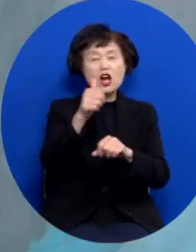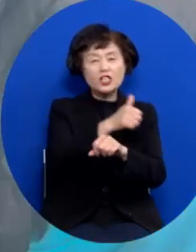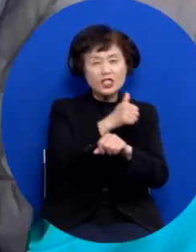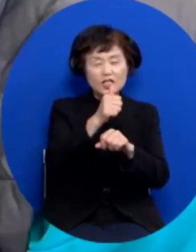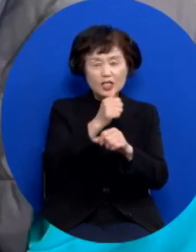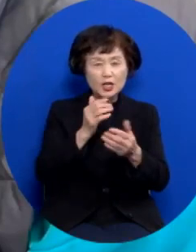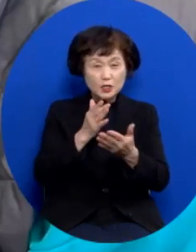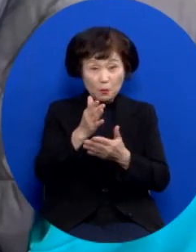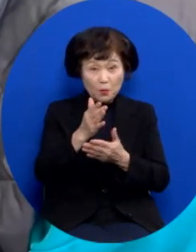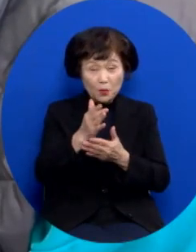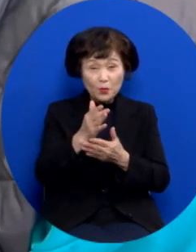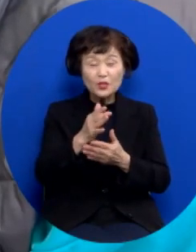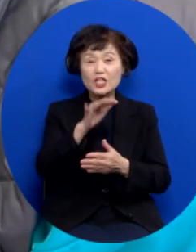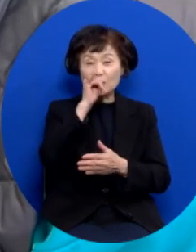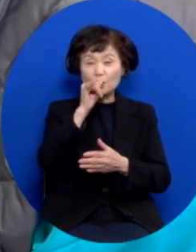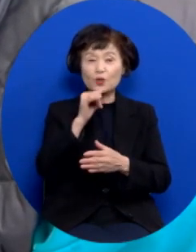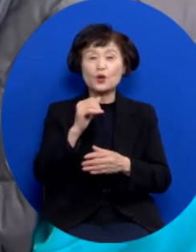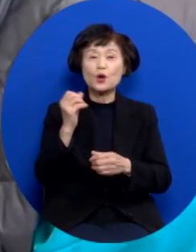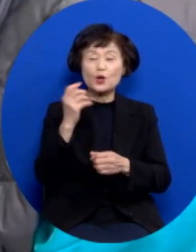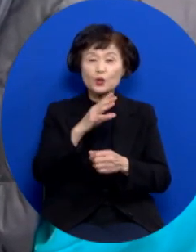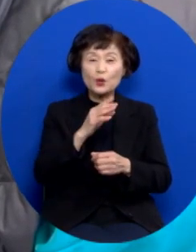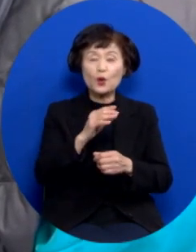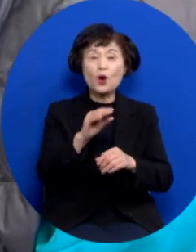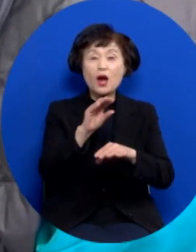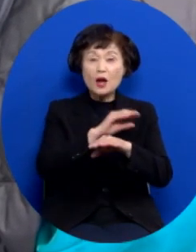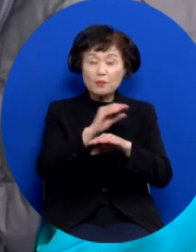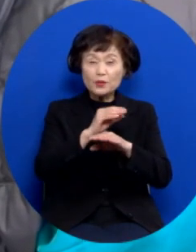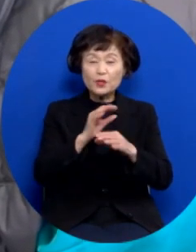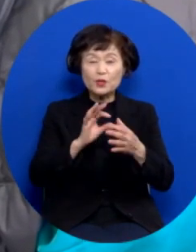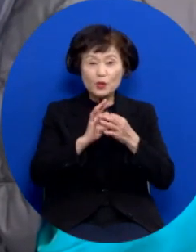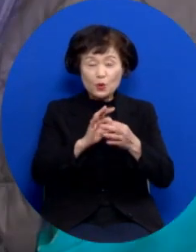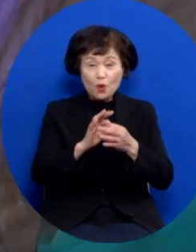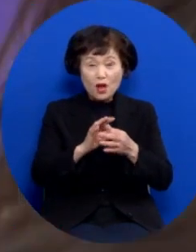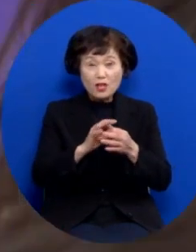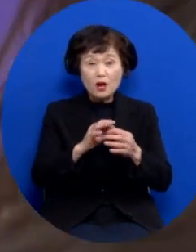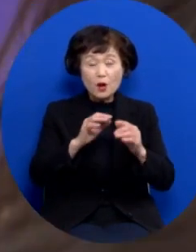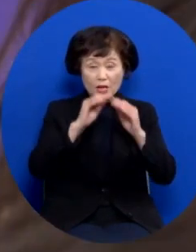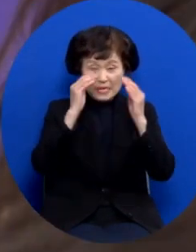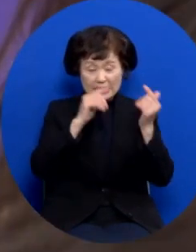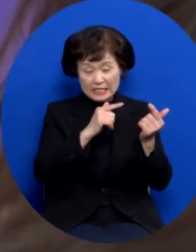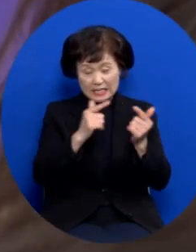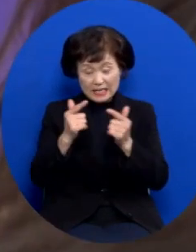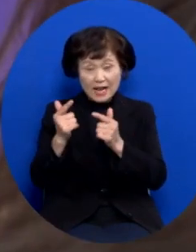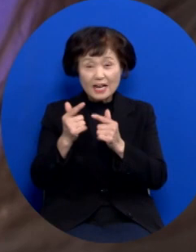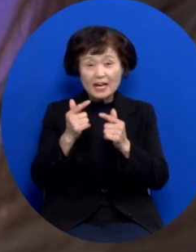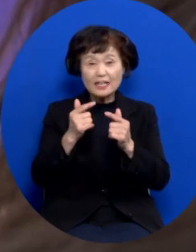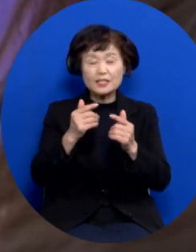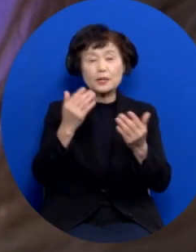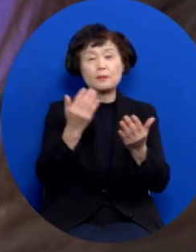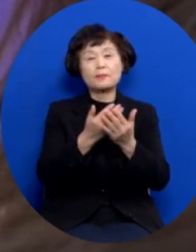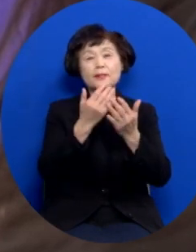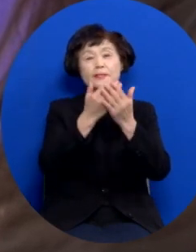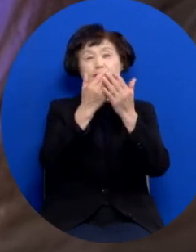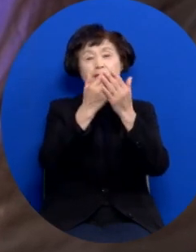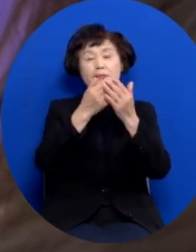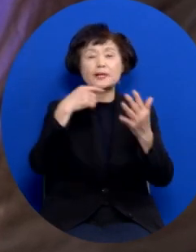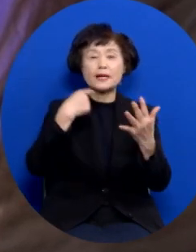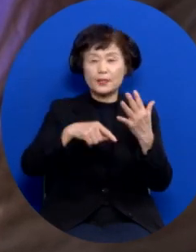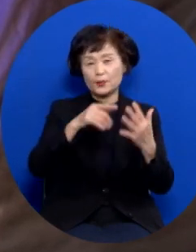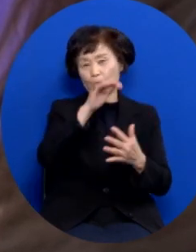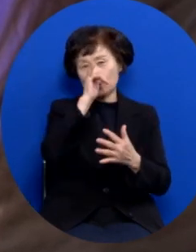그래서 태블릿 pc를 통해서 학생들이 그 교과목에 접목하여서 많은 학생들의 발전들을 도모하고